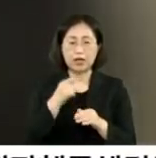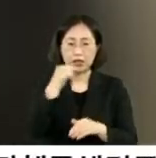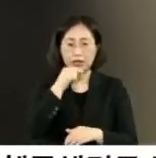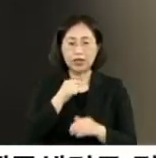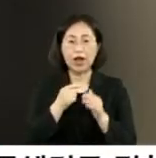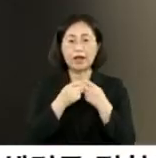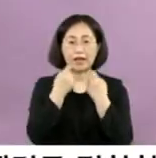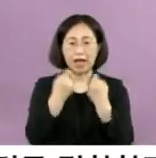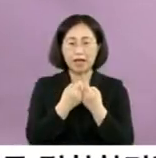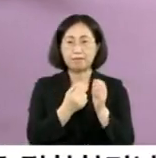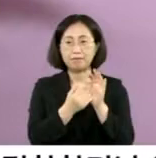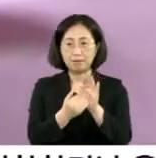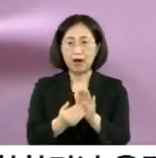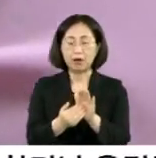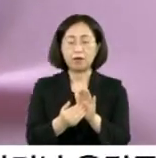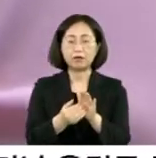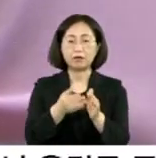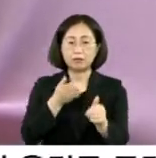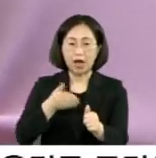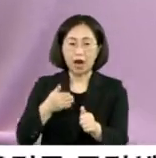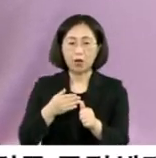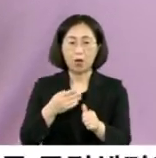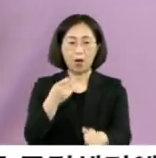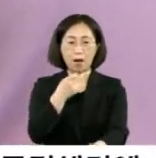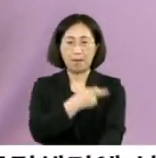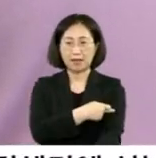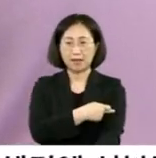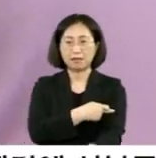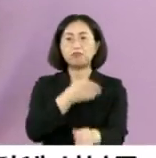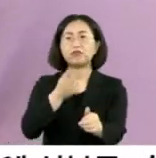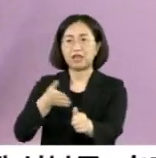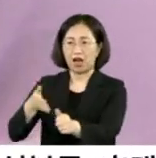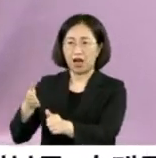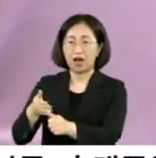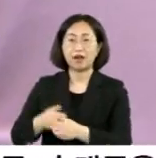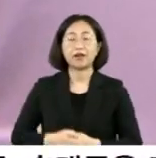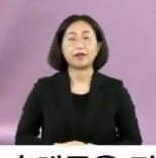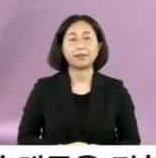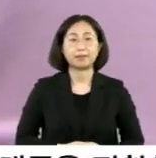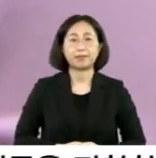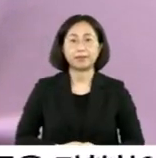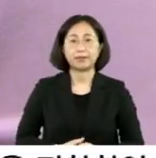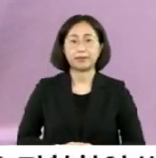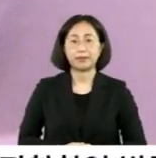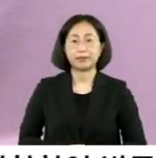당부하고 백신 접종 확대에 주력하고 있습니다. TJB 조혜원입니다.